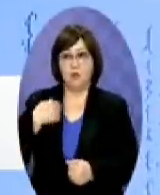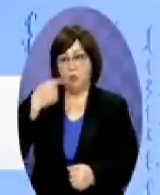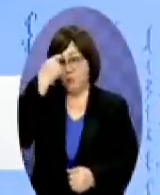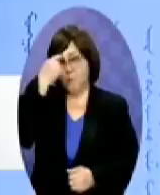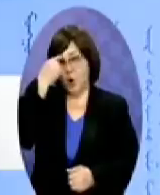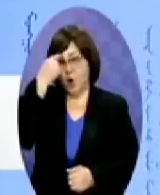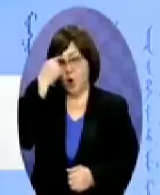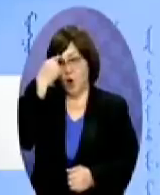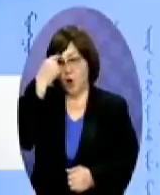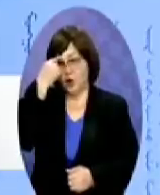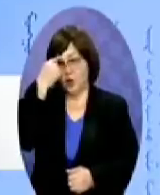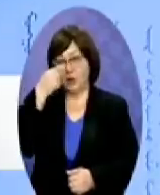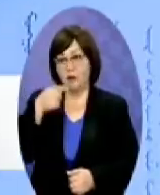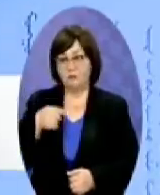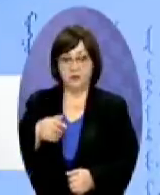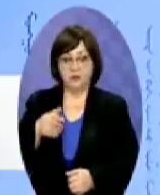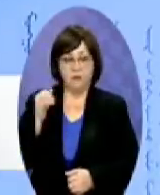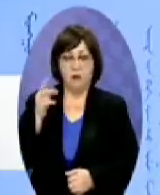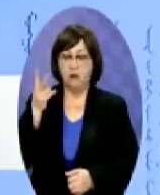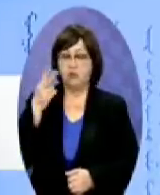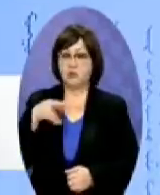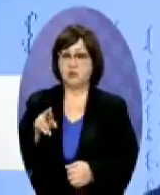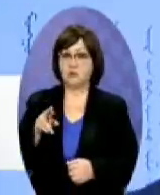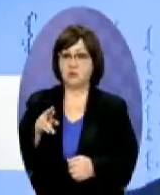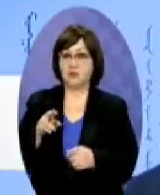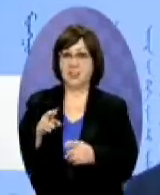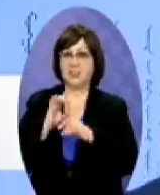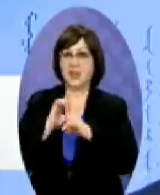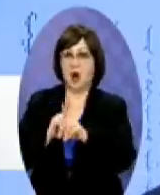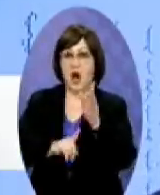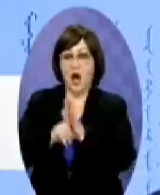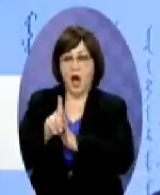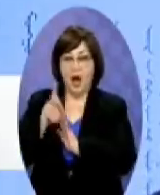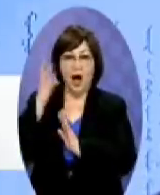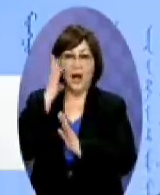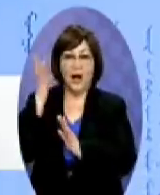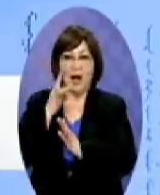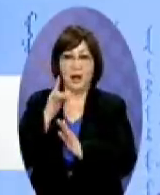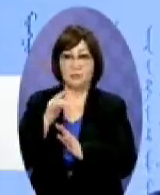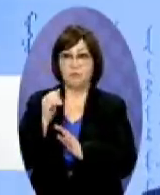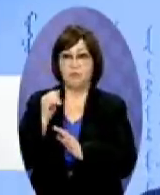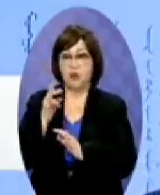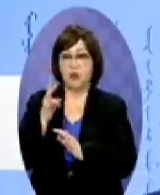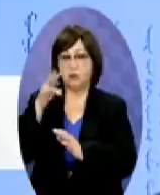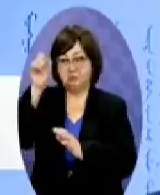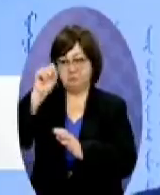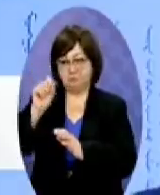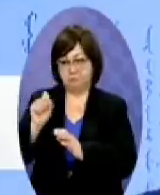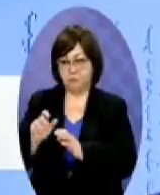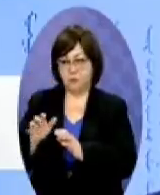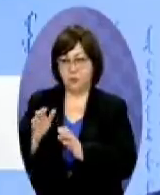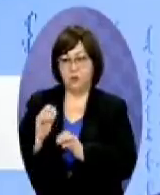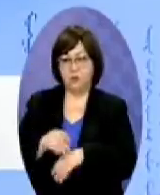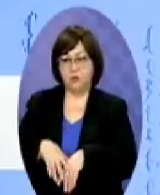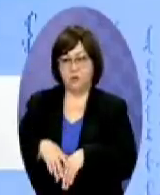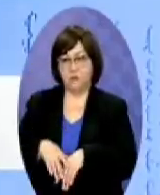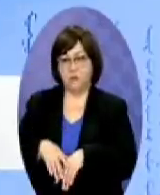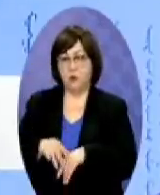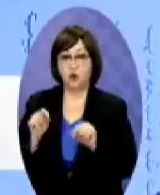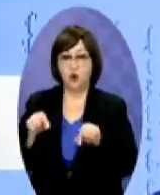скрипт понтийнхаа анхны хувилбар дээр энэ понтийг оруулж исэн. Тэгээд өнөөдөр болохоор тунгаамал